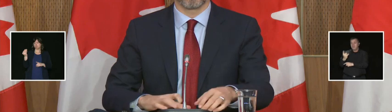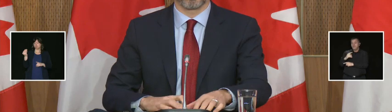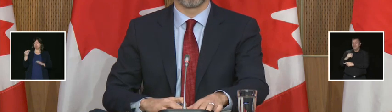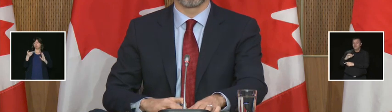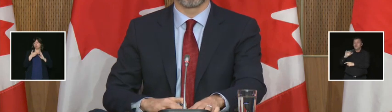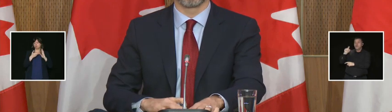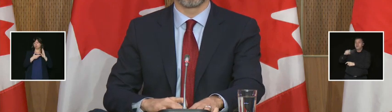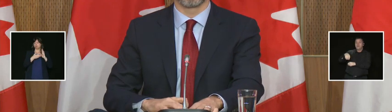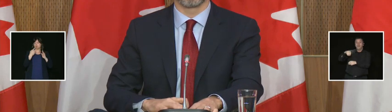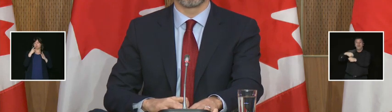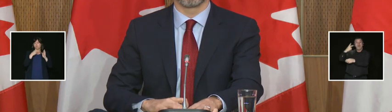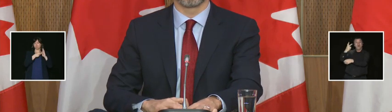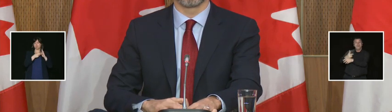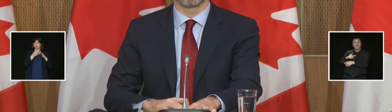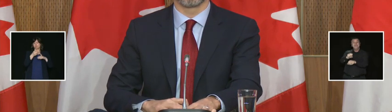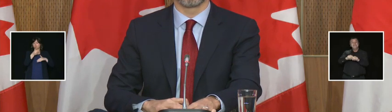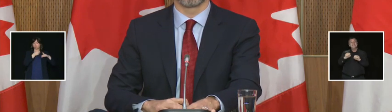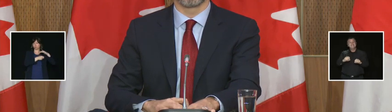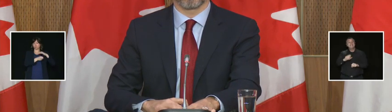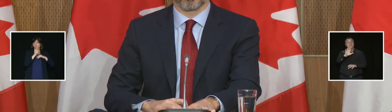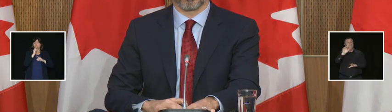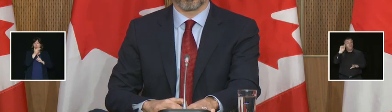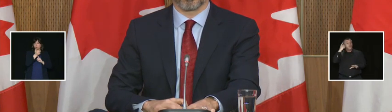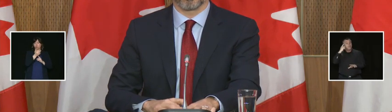hôtels et le gouvernement